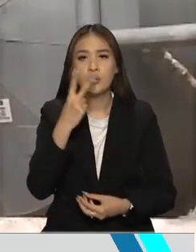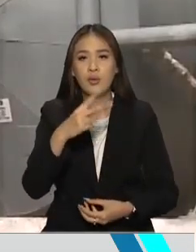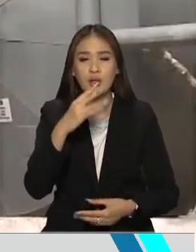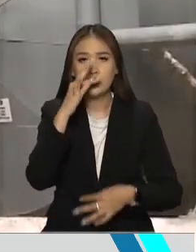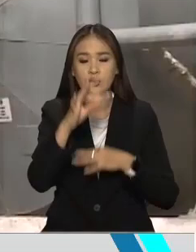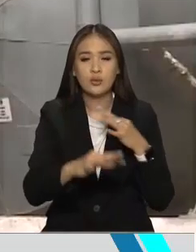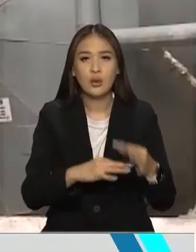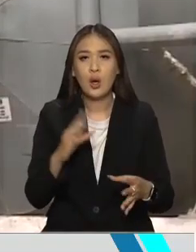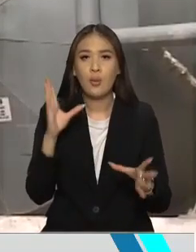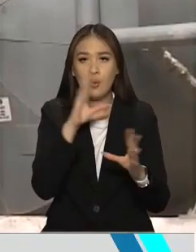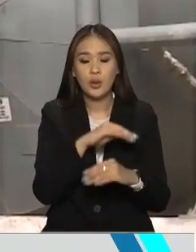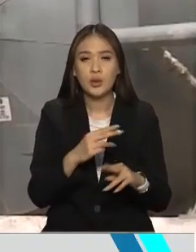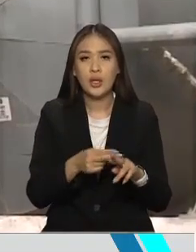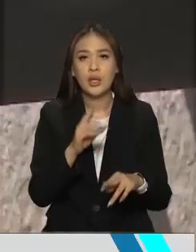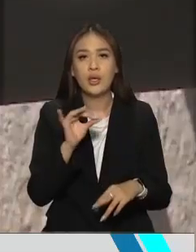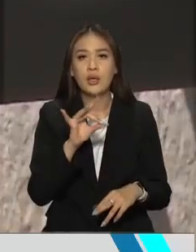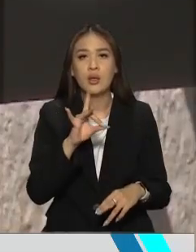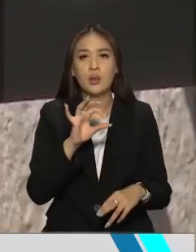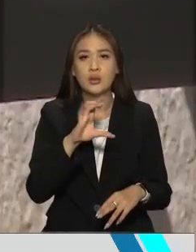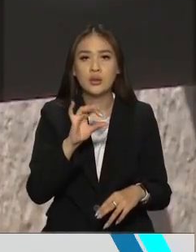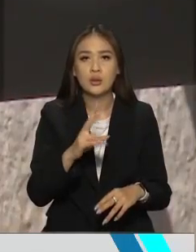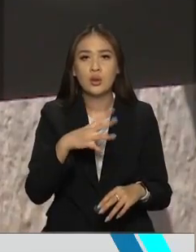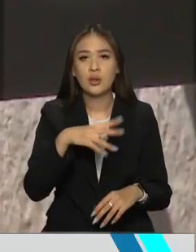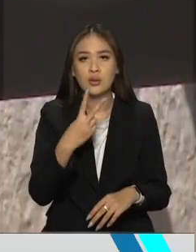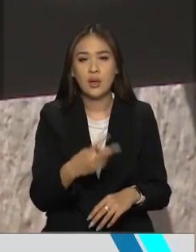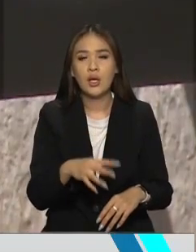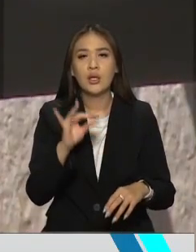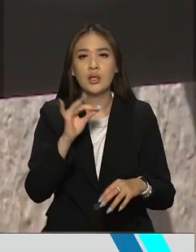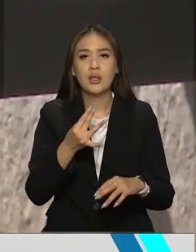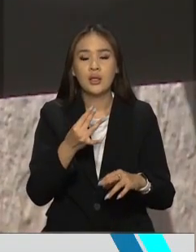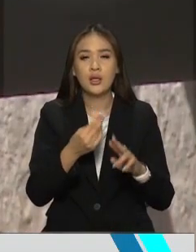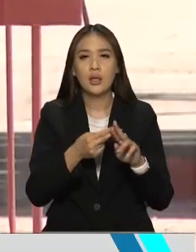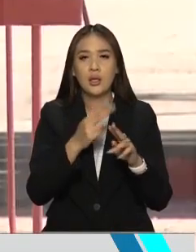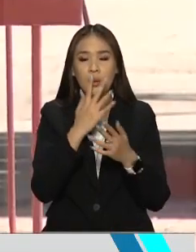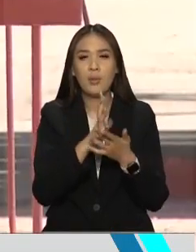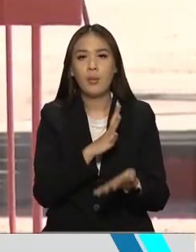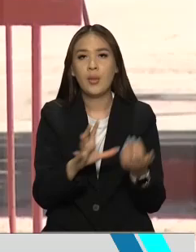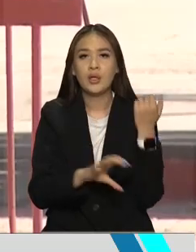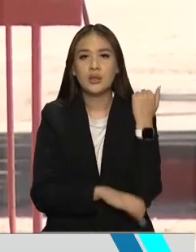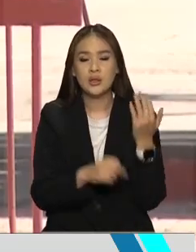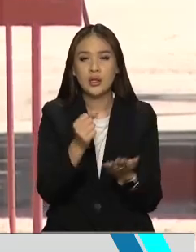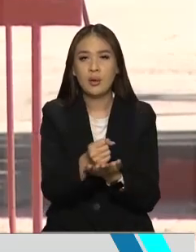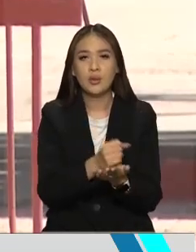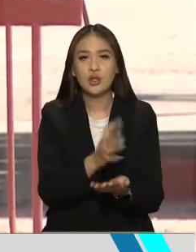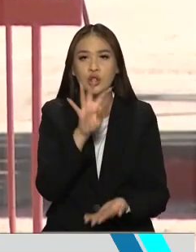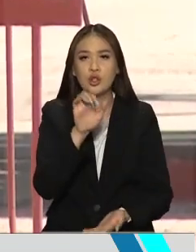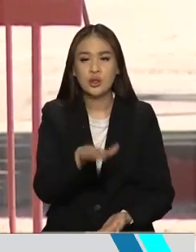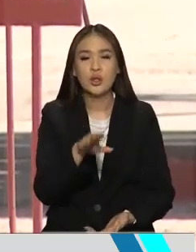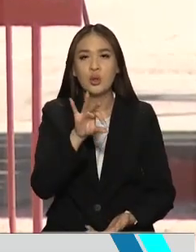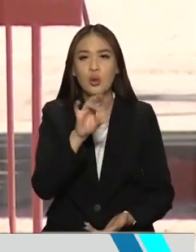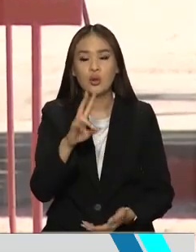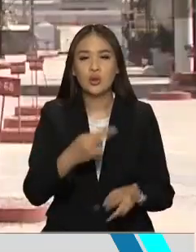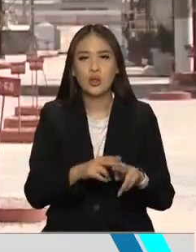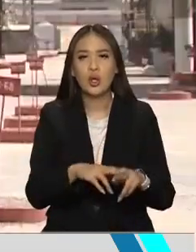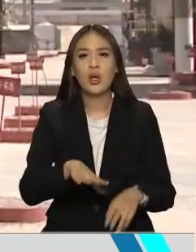суток потребления авиа керосина на 42 дизеля на 26 запас последнего превышает 400 тысяч тонн этого